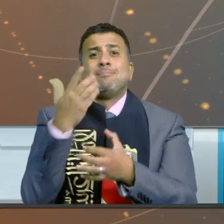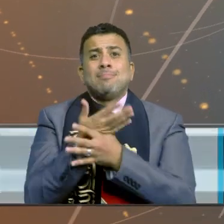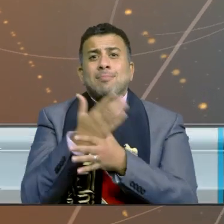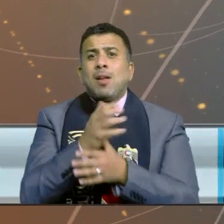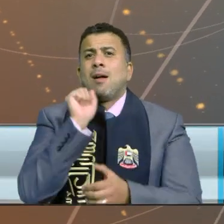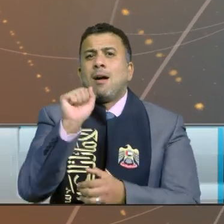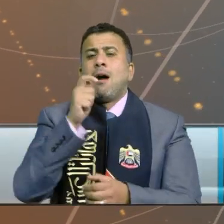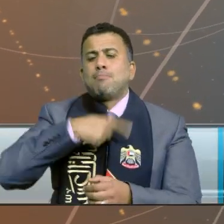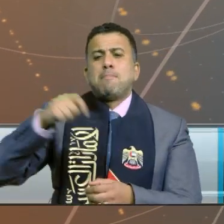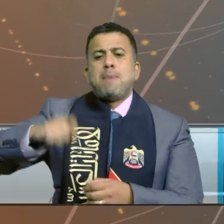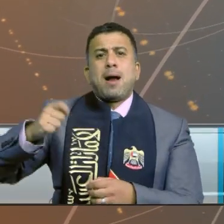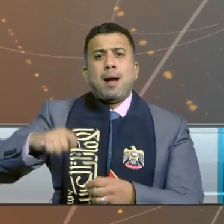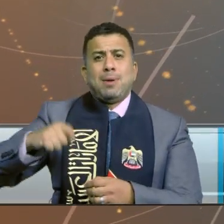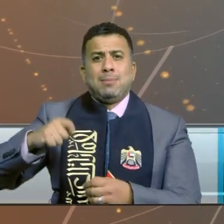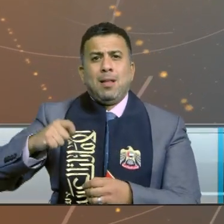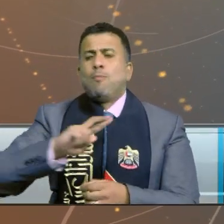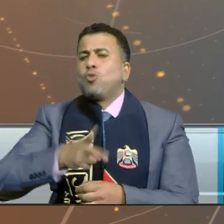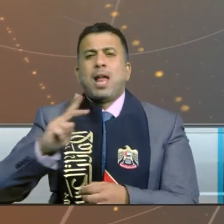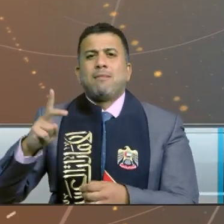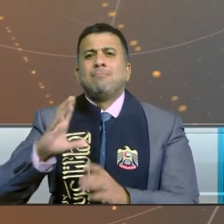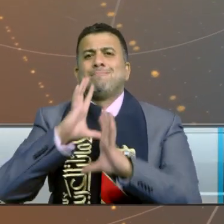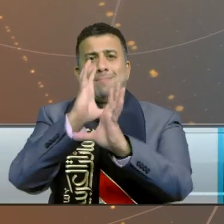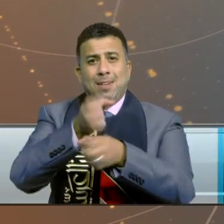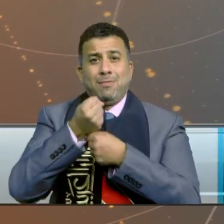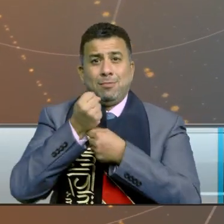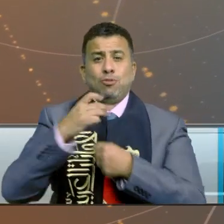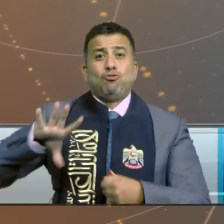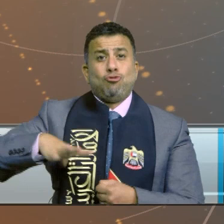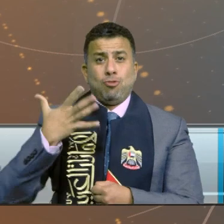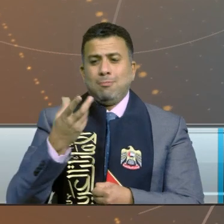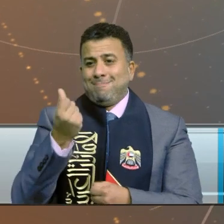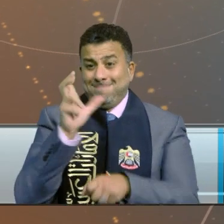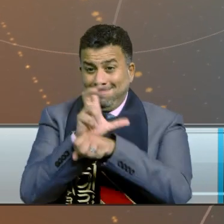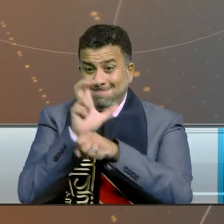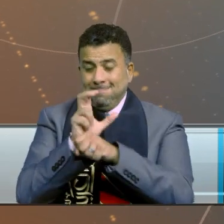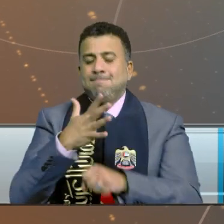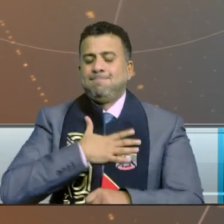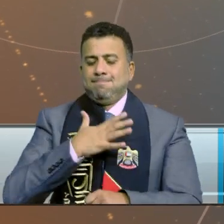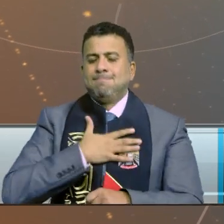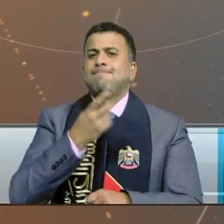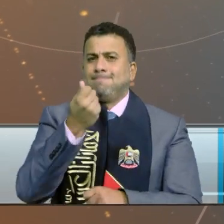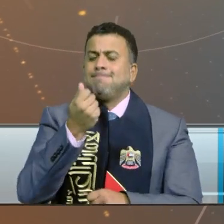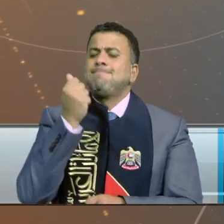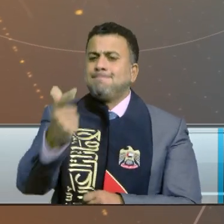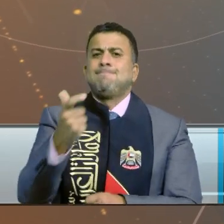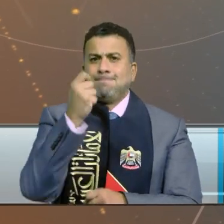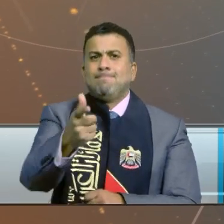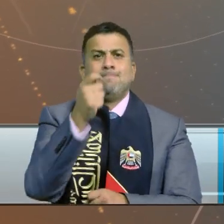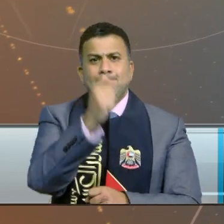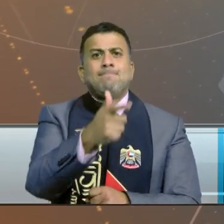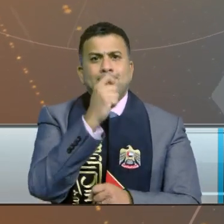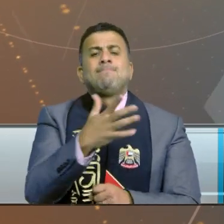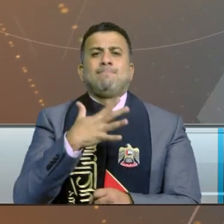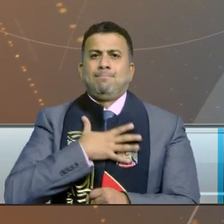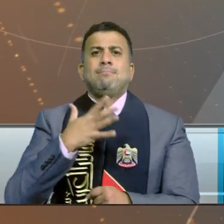ممن صدرت بحقهم احكام في قضايا مختلفه وتكفل سمو بتسديد الالتزامات الماليه التي ترتبت